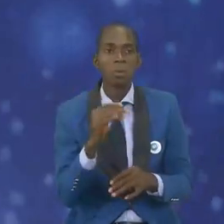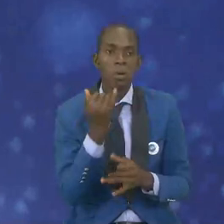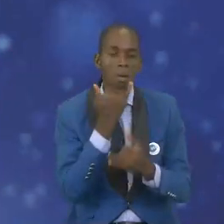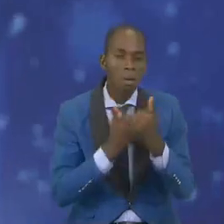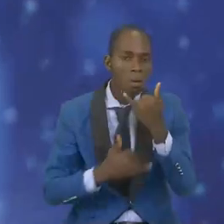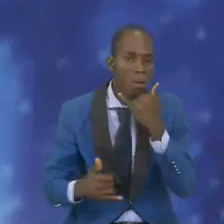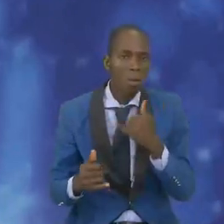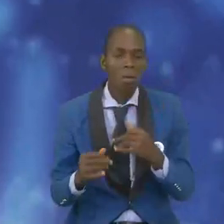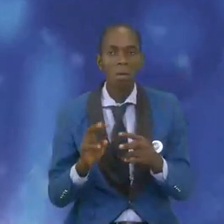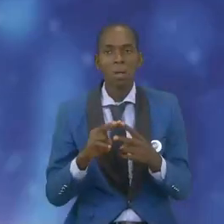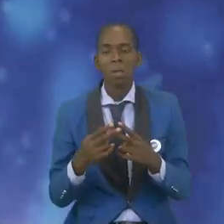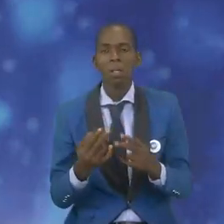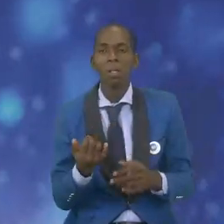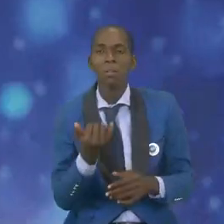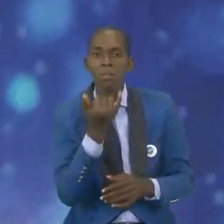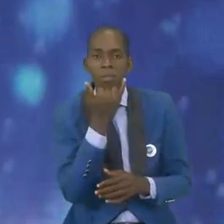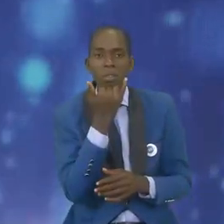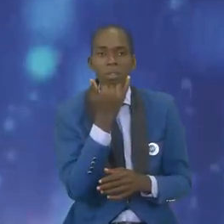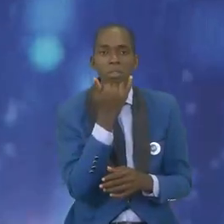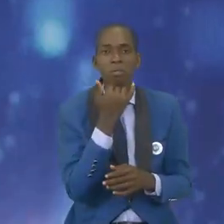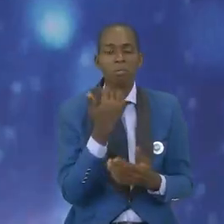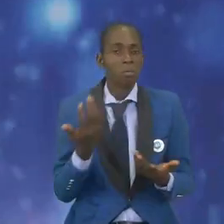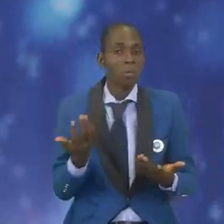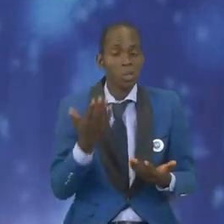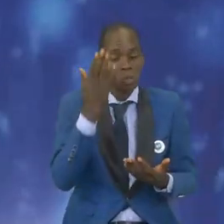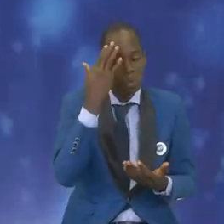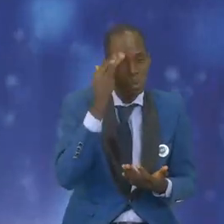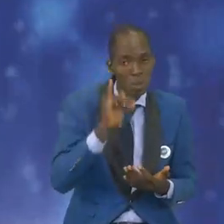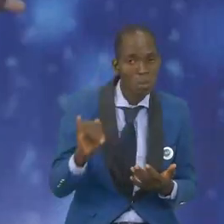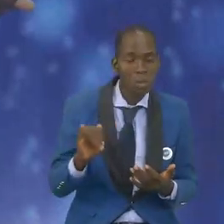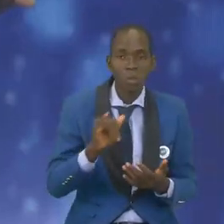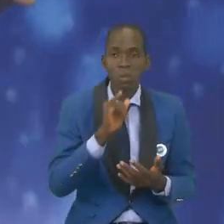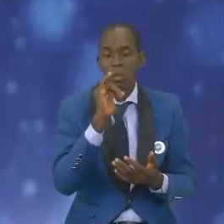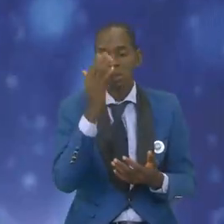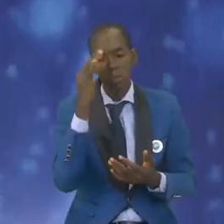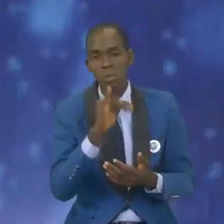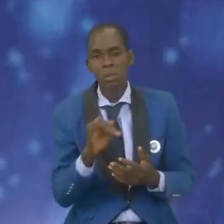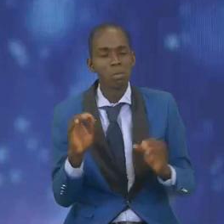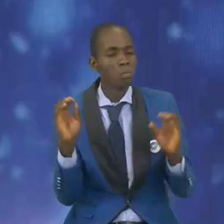ni faute, ni rien de mauvais.